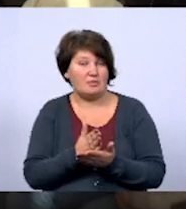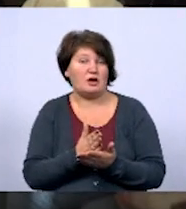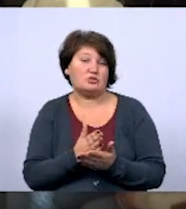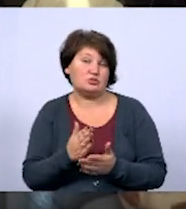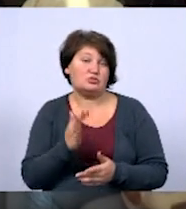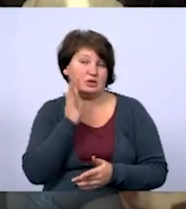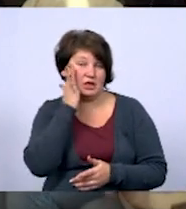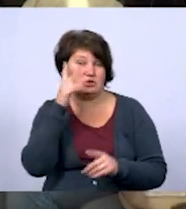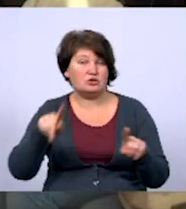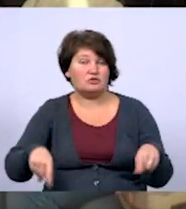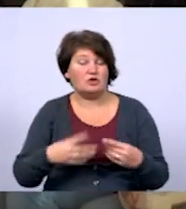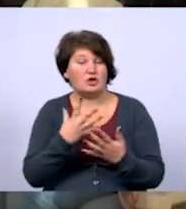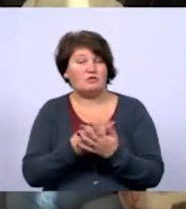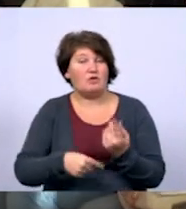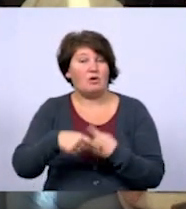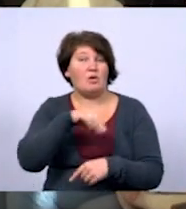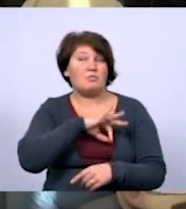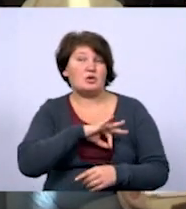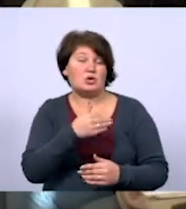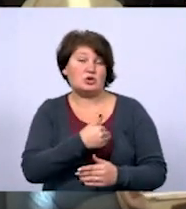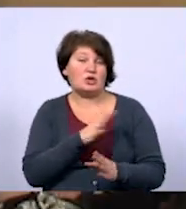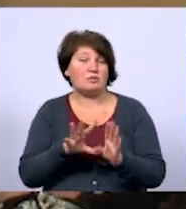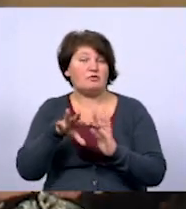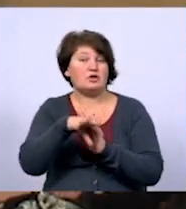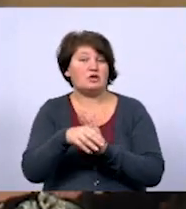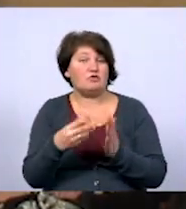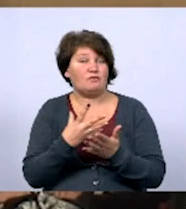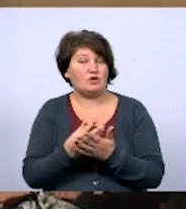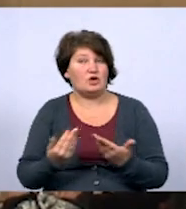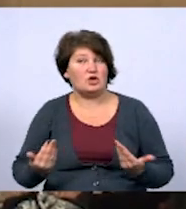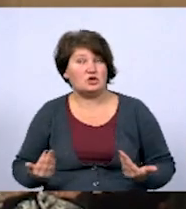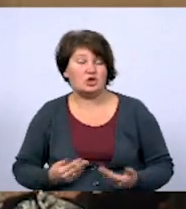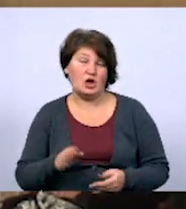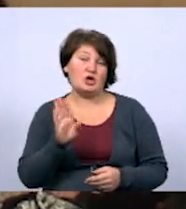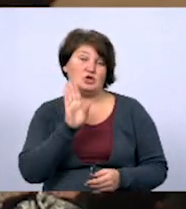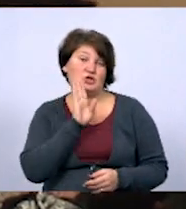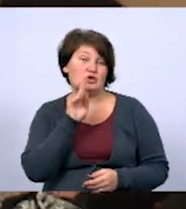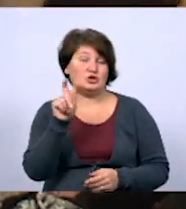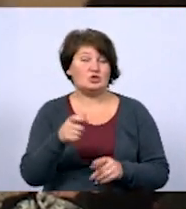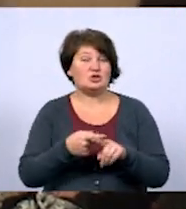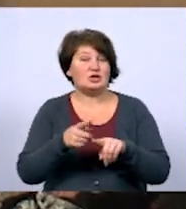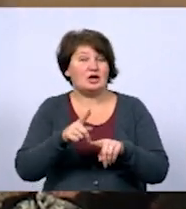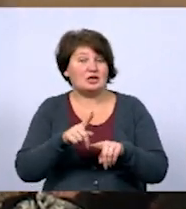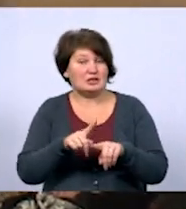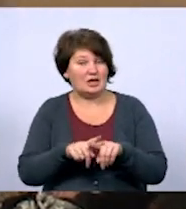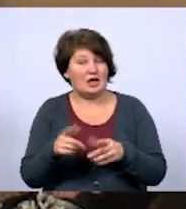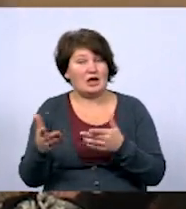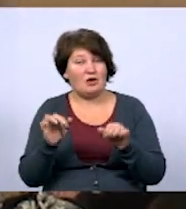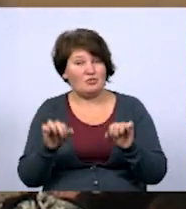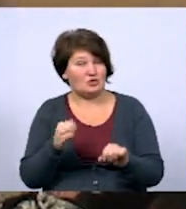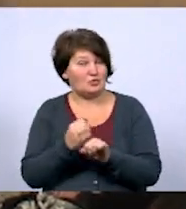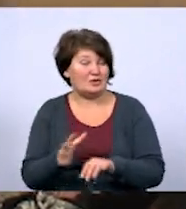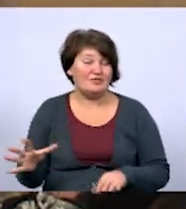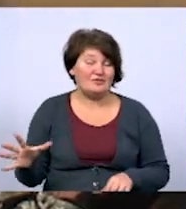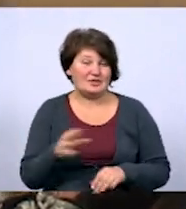щодо створення власного бізнесу, хотілося б втілити їх в життя. Жінка – це яка може робити одночасно всі